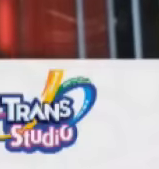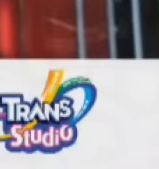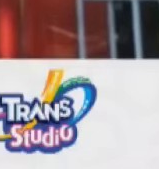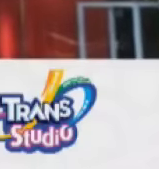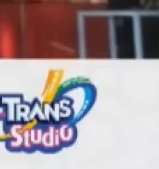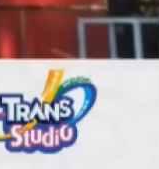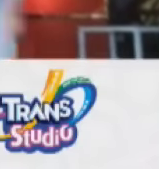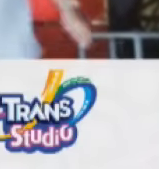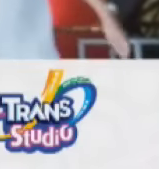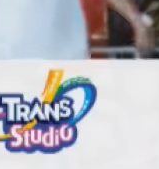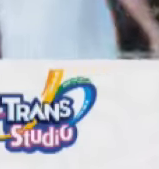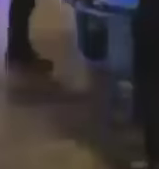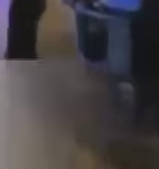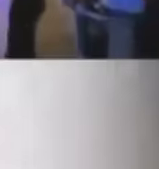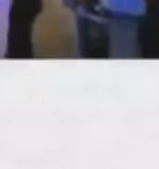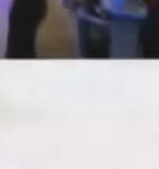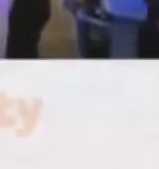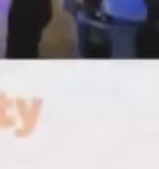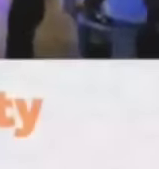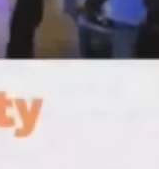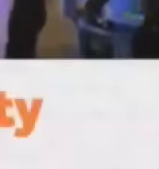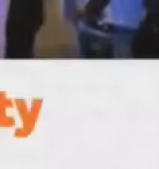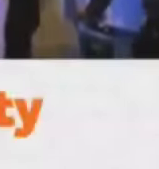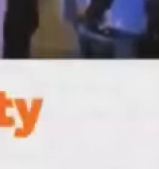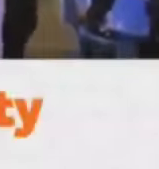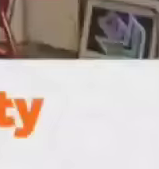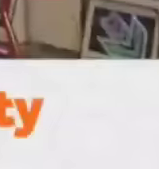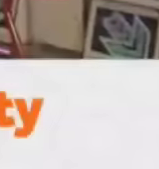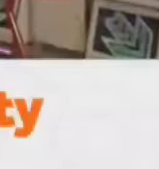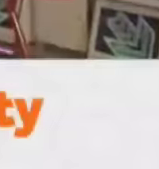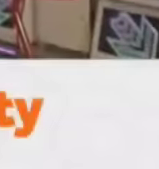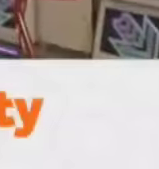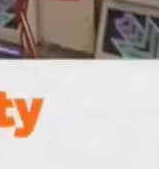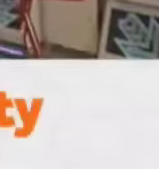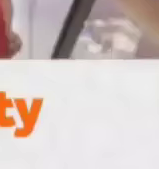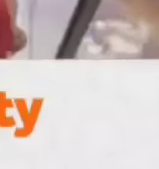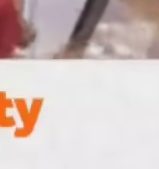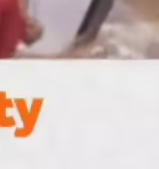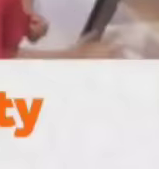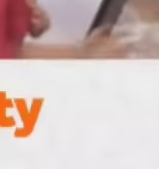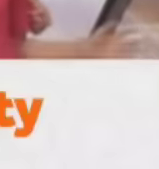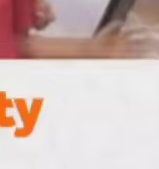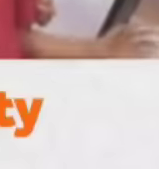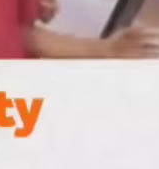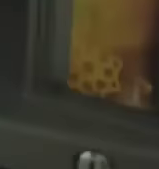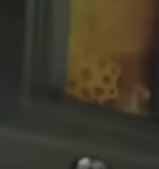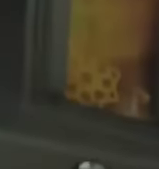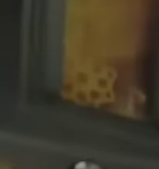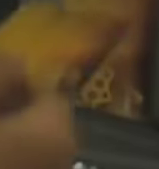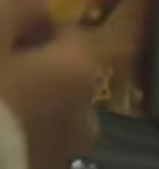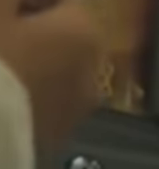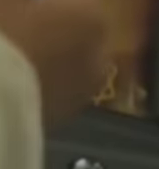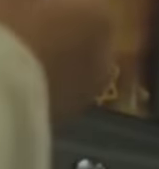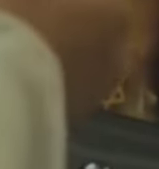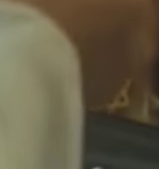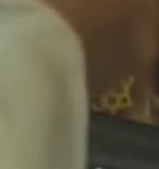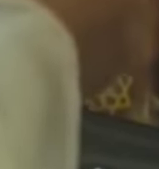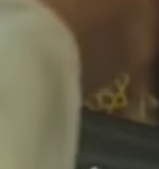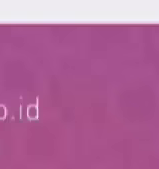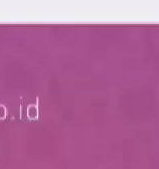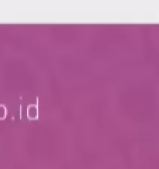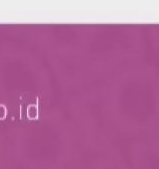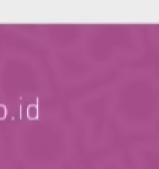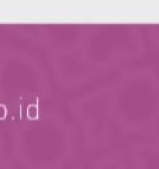Studio. Dapatkan pula bonus hingga 50% setiap top up di Trans Studio Mini dan Kid City. Ayo menabung di Bank